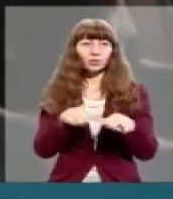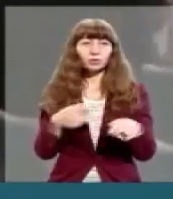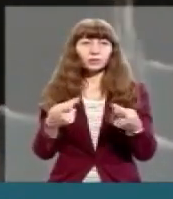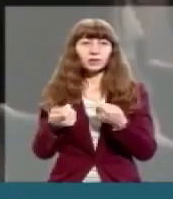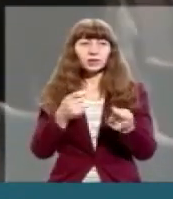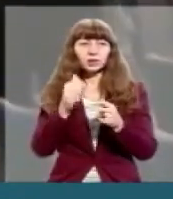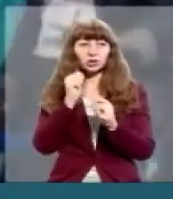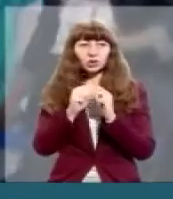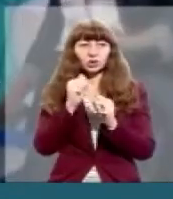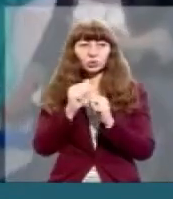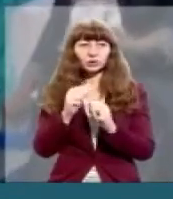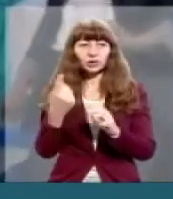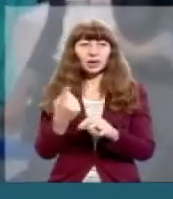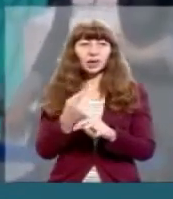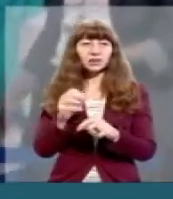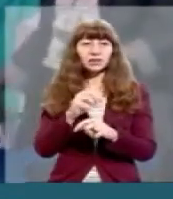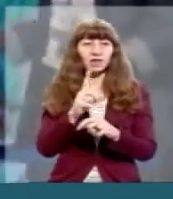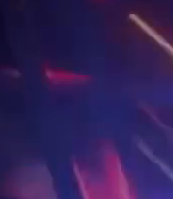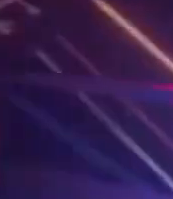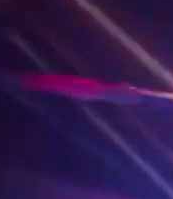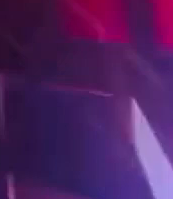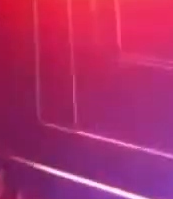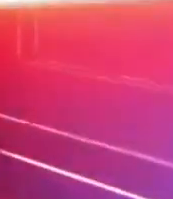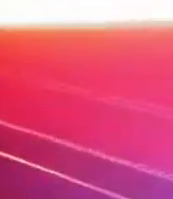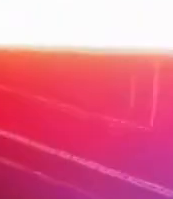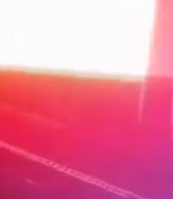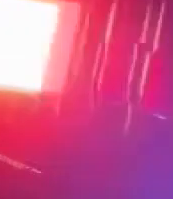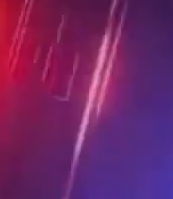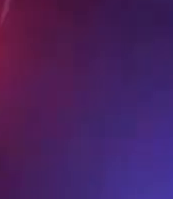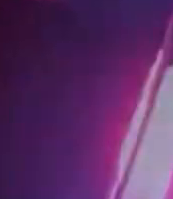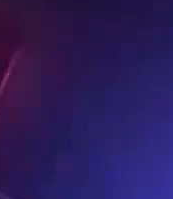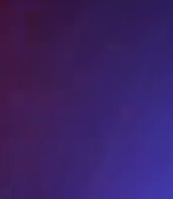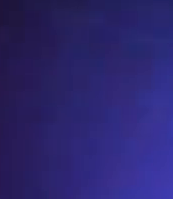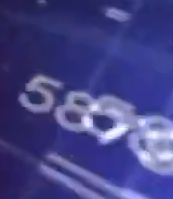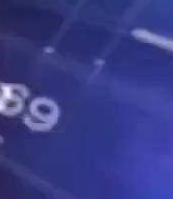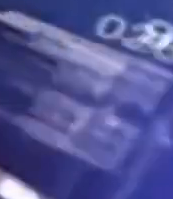бас қосуды дәстүрге айналдырамыз деп сөзін түйіндеді.